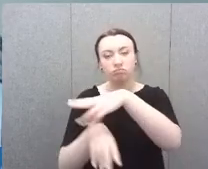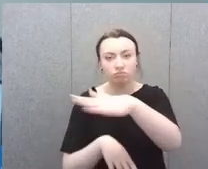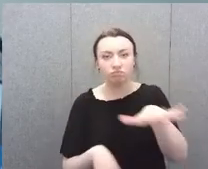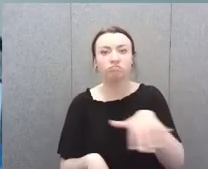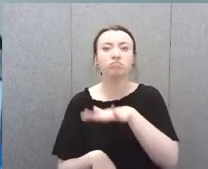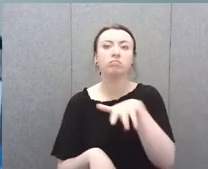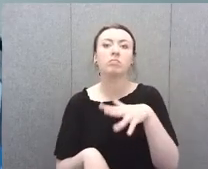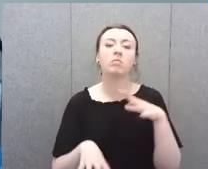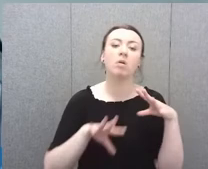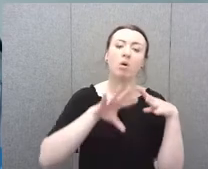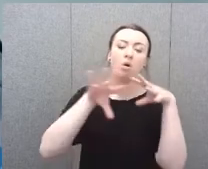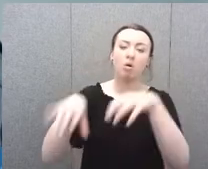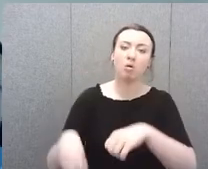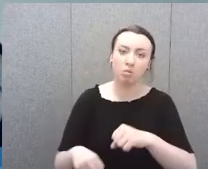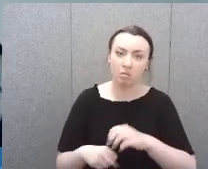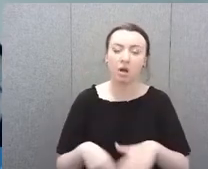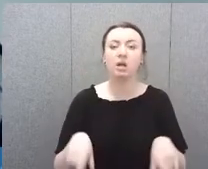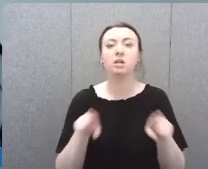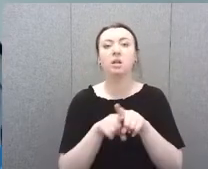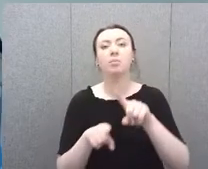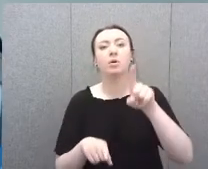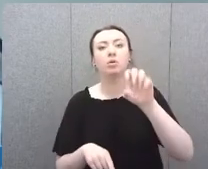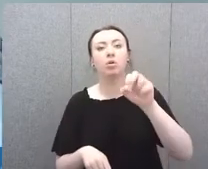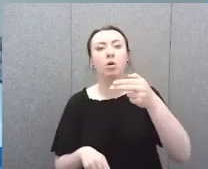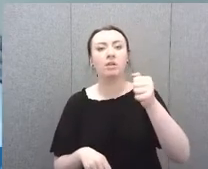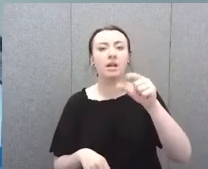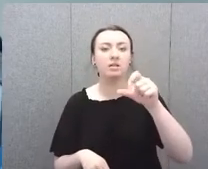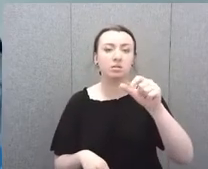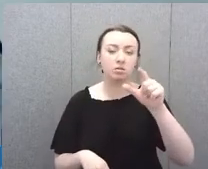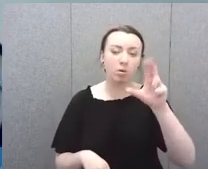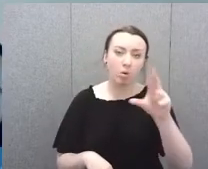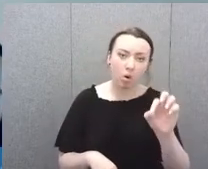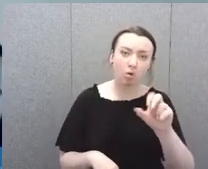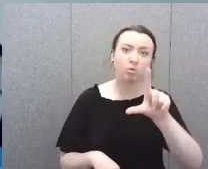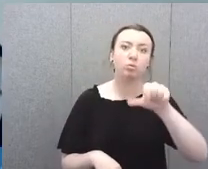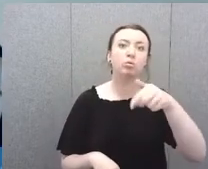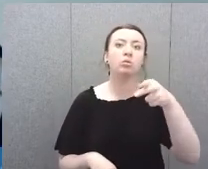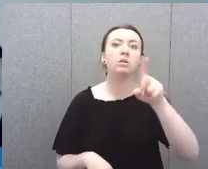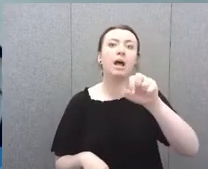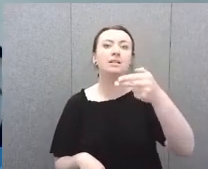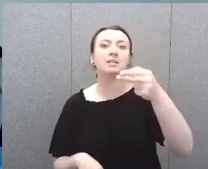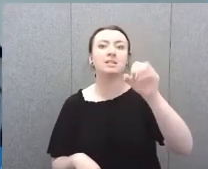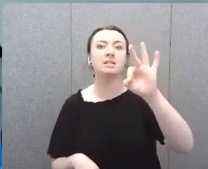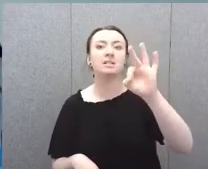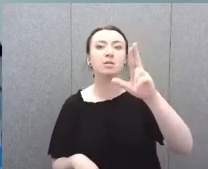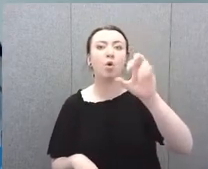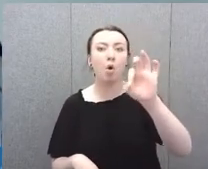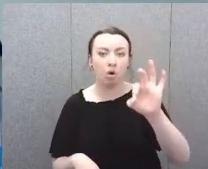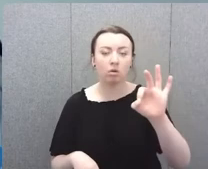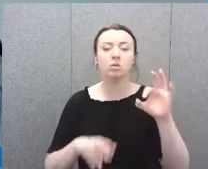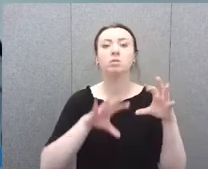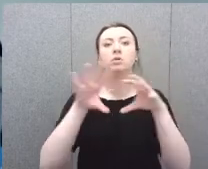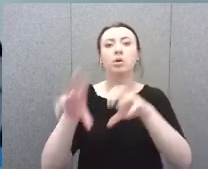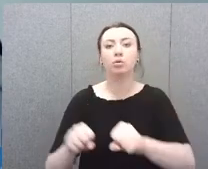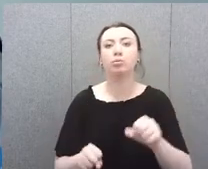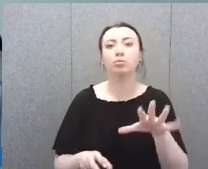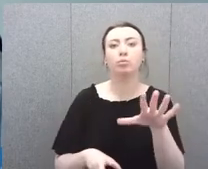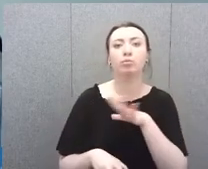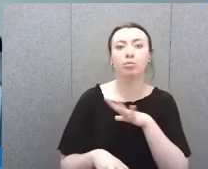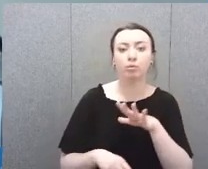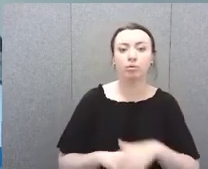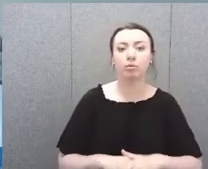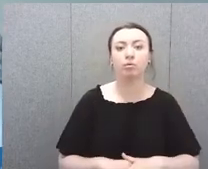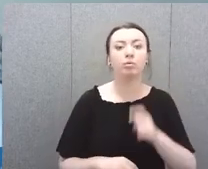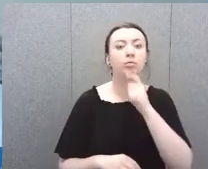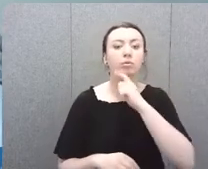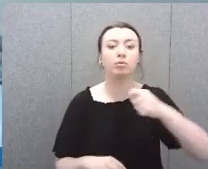Донецкой и Луганской областей Российской Федерации Украина приняла национальный